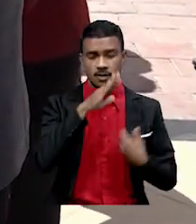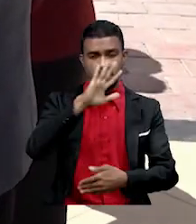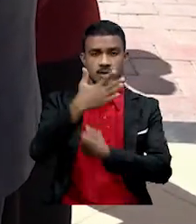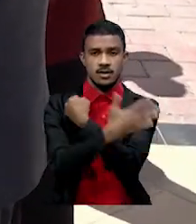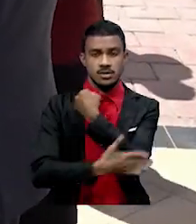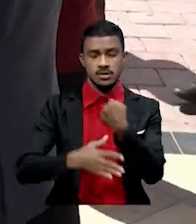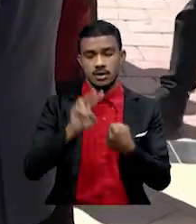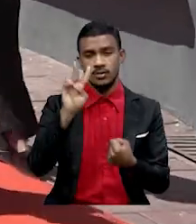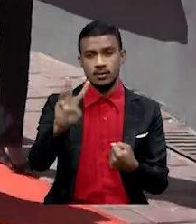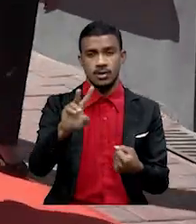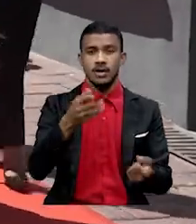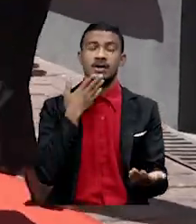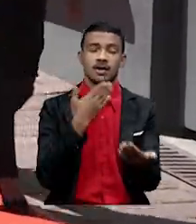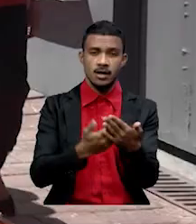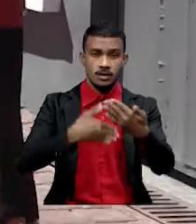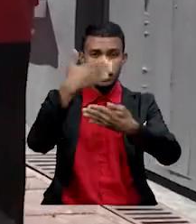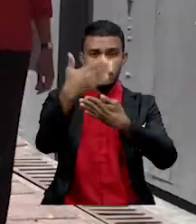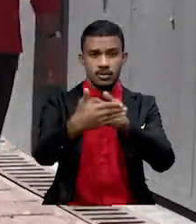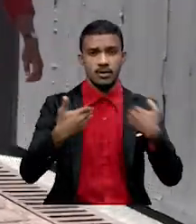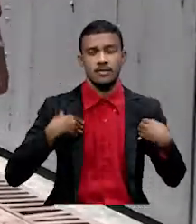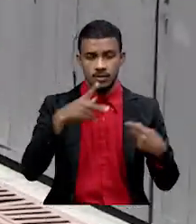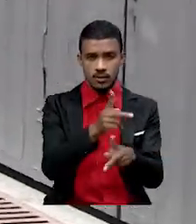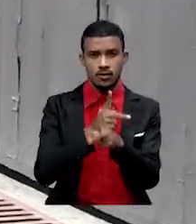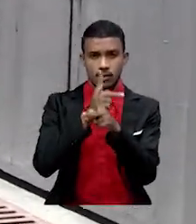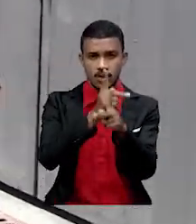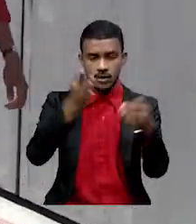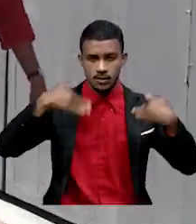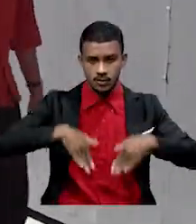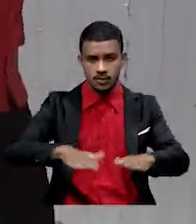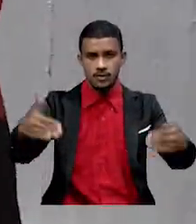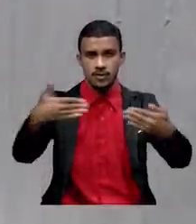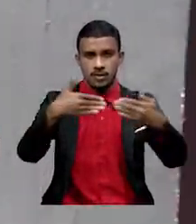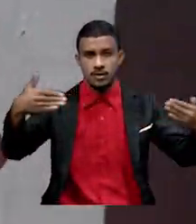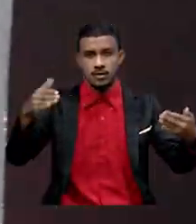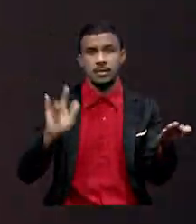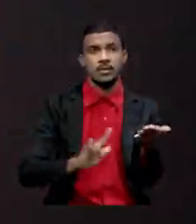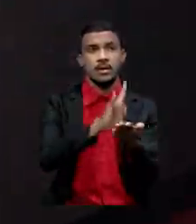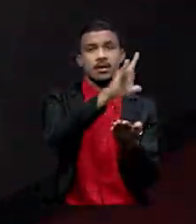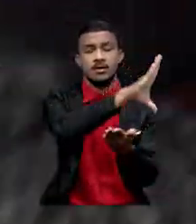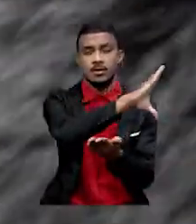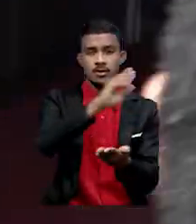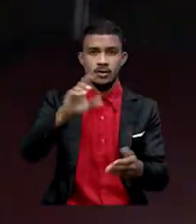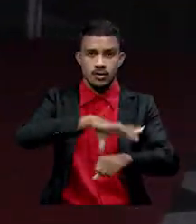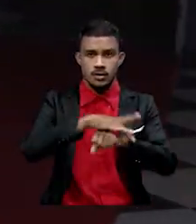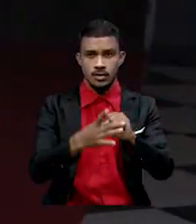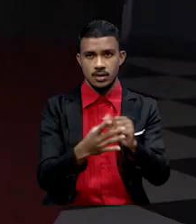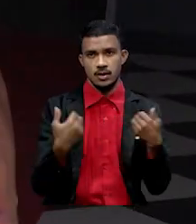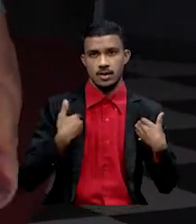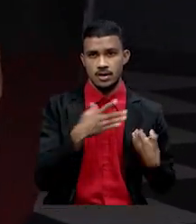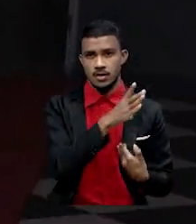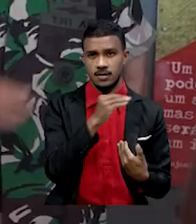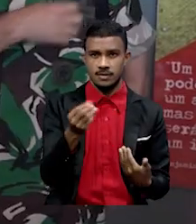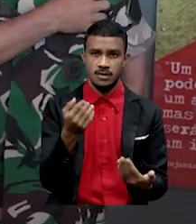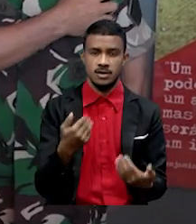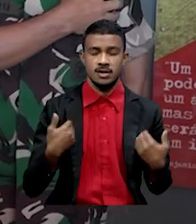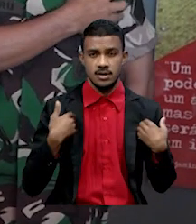zodiak lilitan boy please guru fronteira maritima Aryono terrestre yaitu memang masalah di